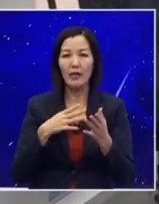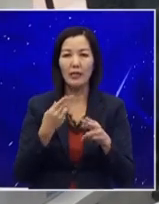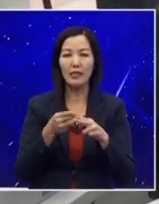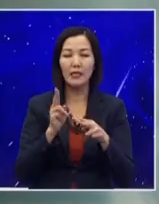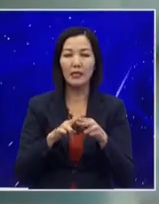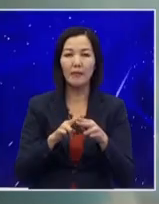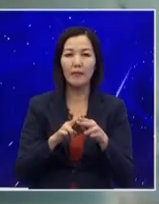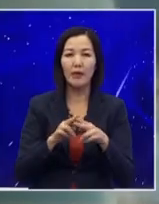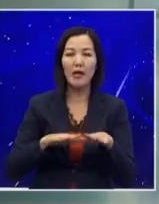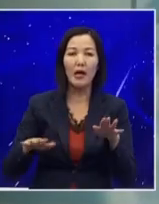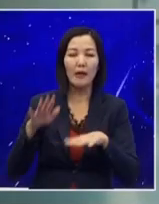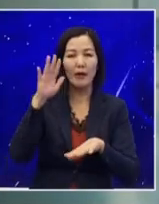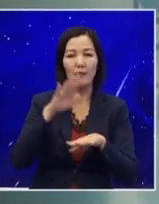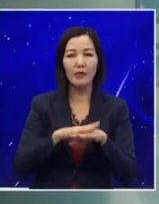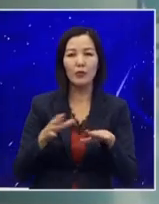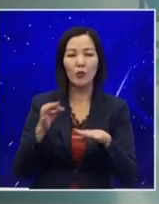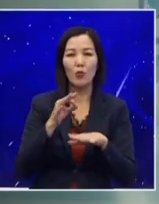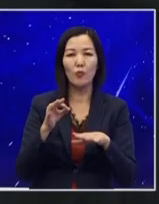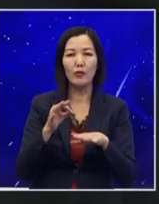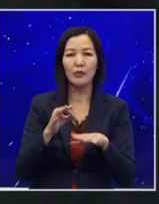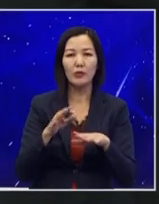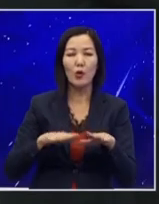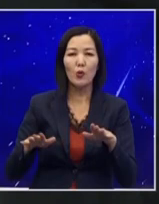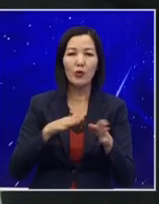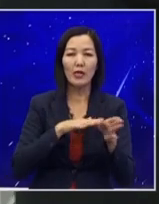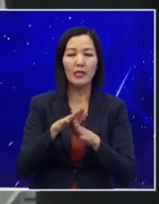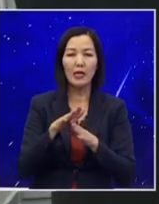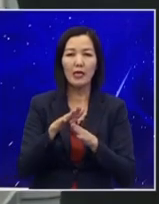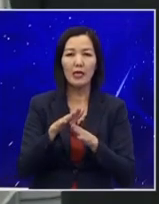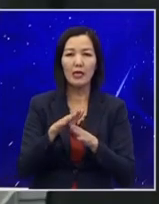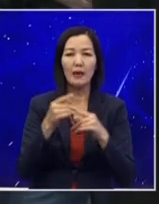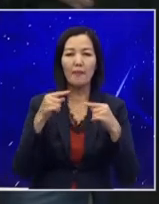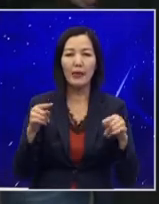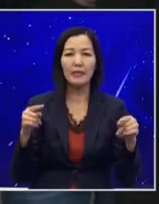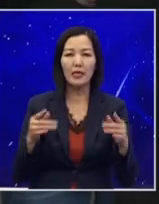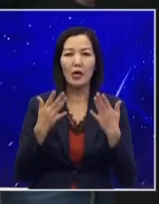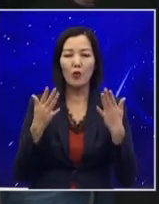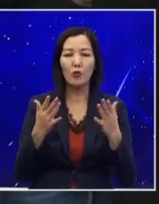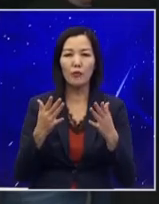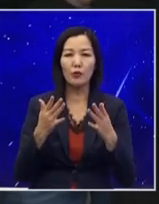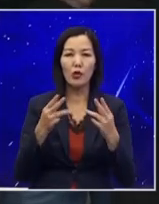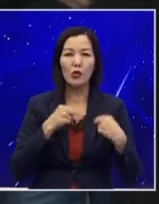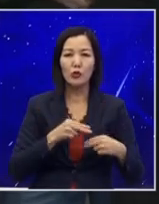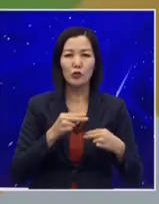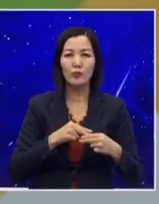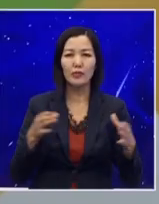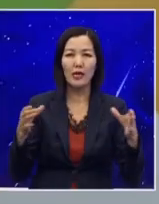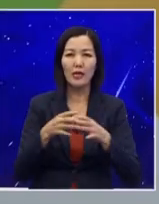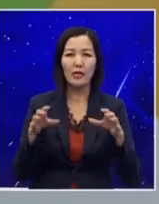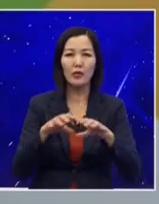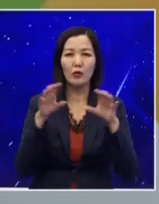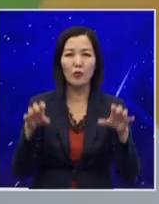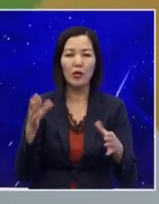Орайы келгенде аймақ басшысы Амандық Баталов өңірде атқарылып жатқан өзге де ауқымды жұмыстарды агенттік